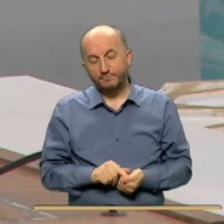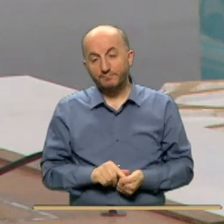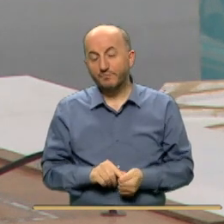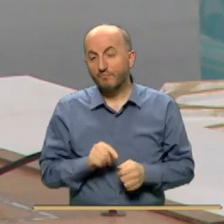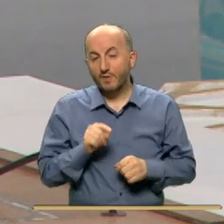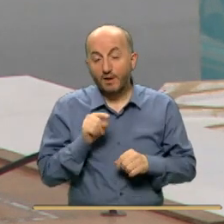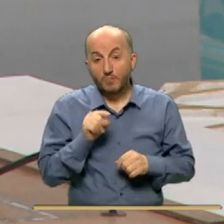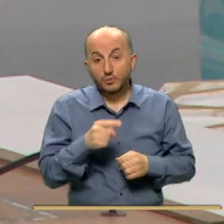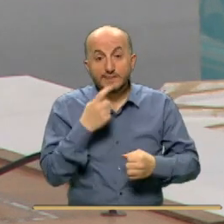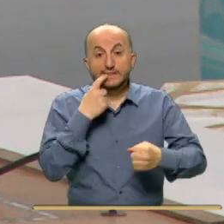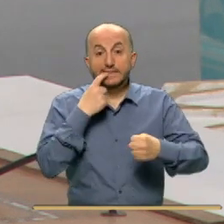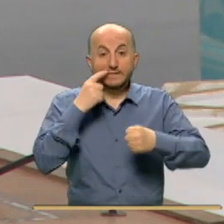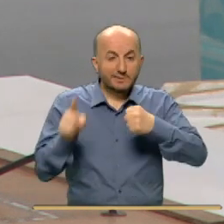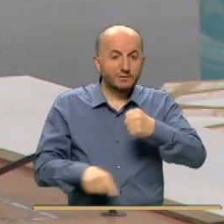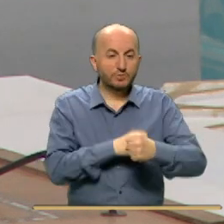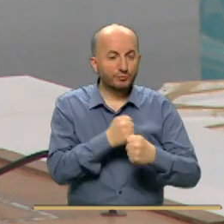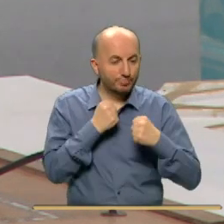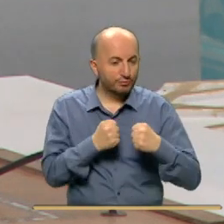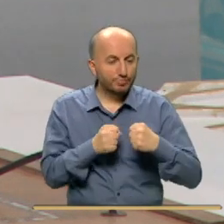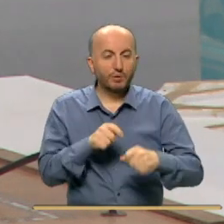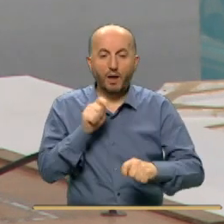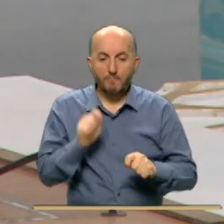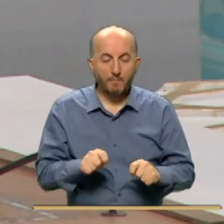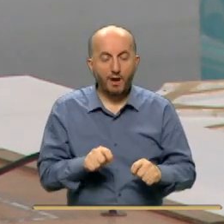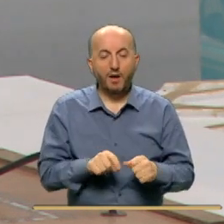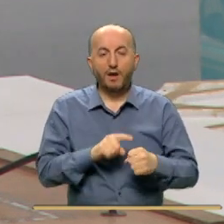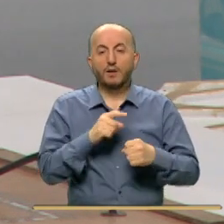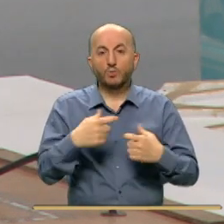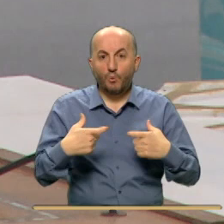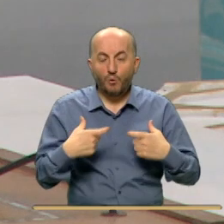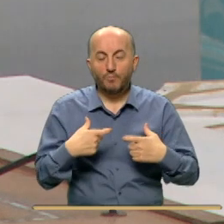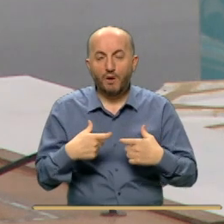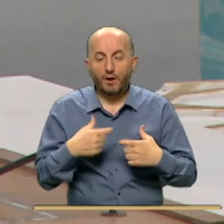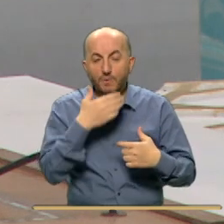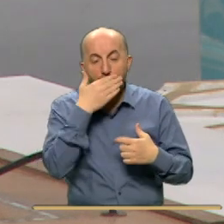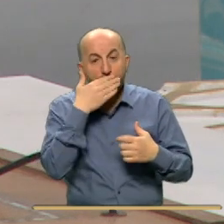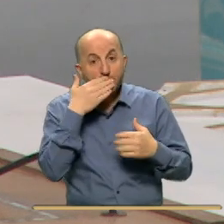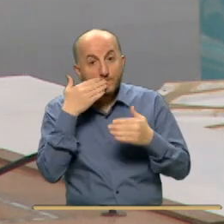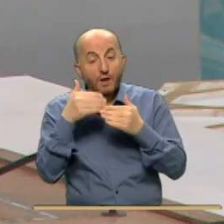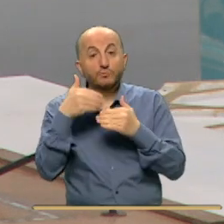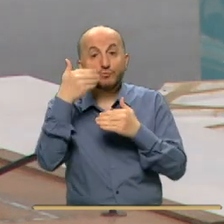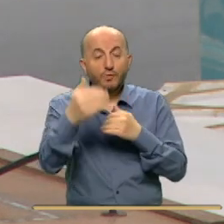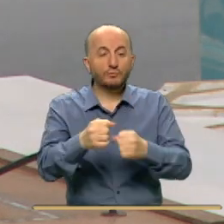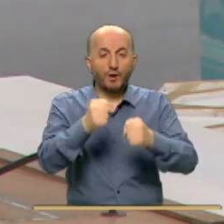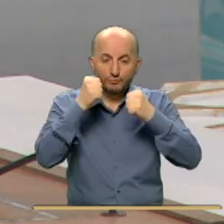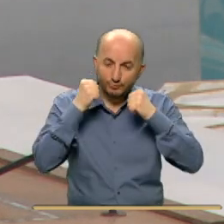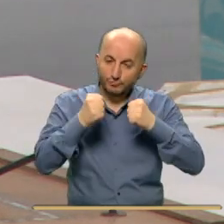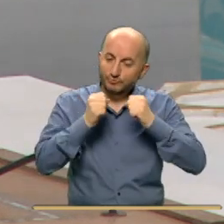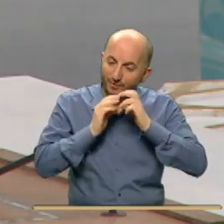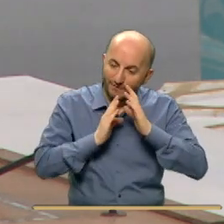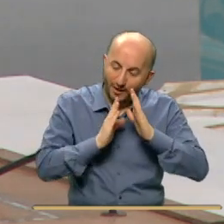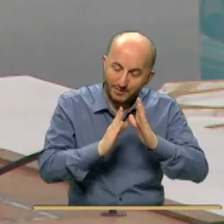Onun için bu zırhı güçlü kılmaya, bu zırhı oruçtan sonra da güçlü kılmaya